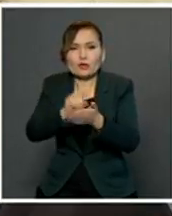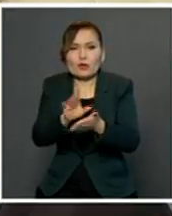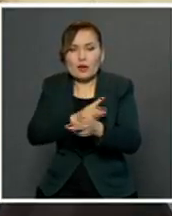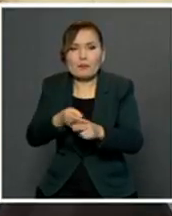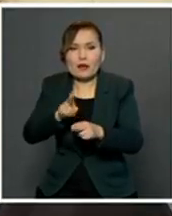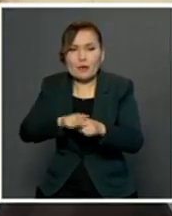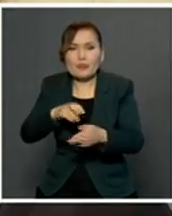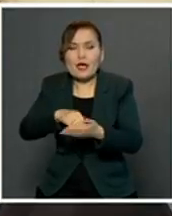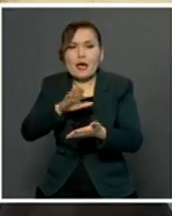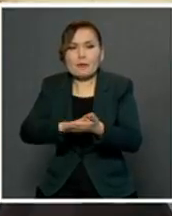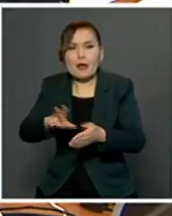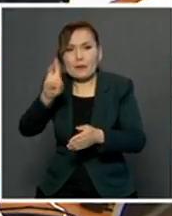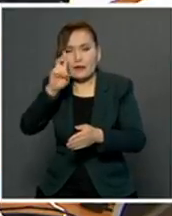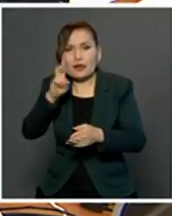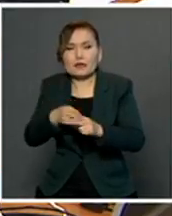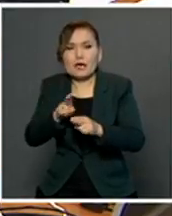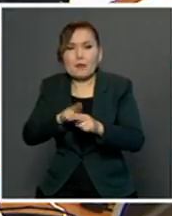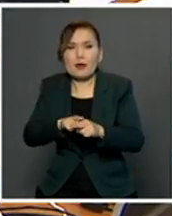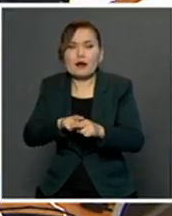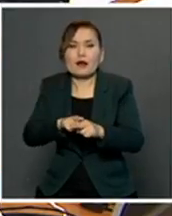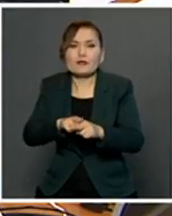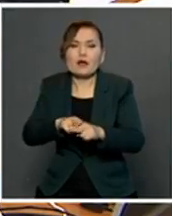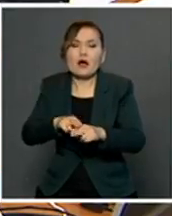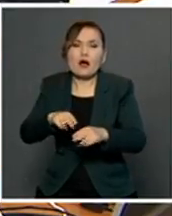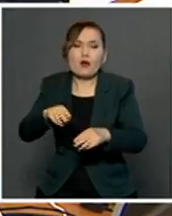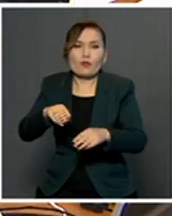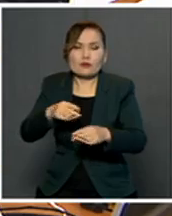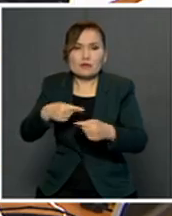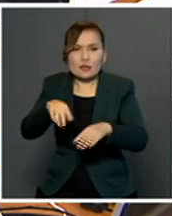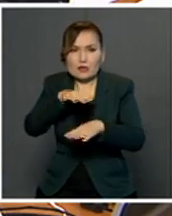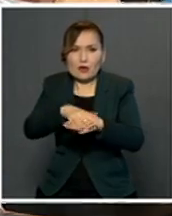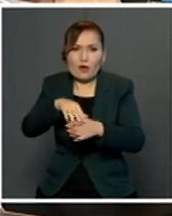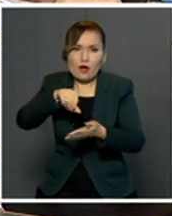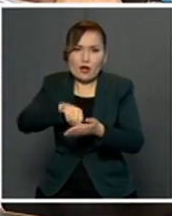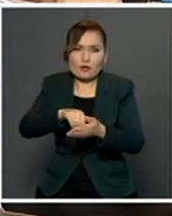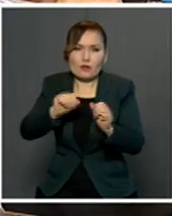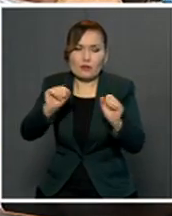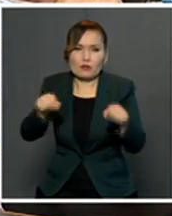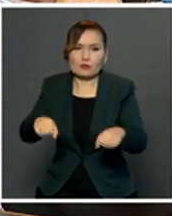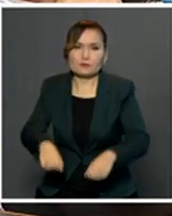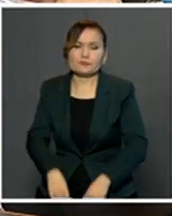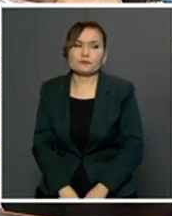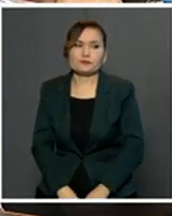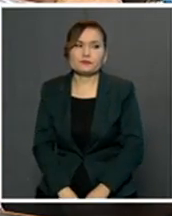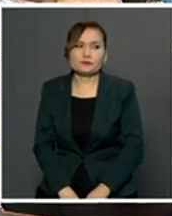мәртебесін белгілетіп, мемлекеттік сақтандыру қорының қатысушысы атанса жеткілікті.